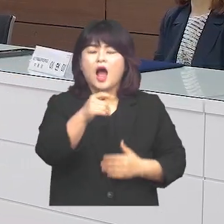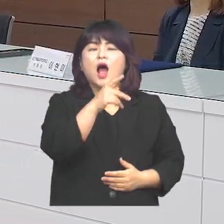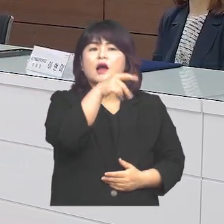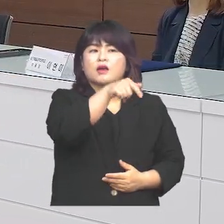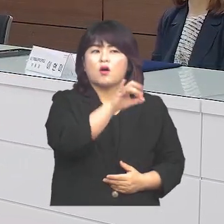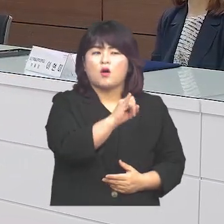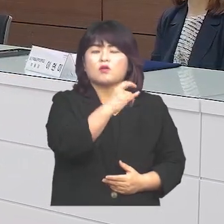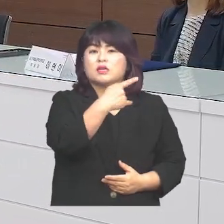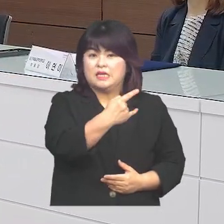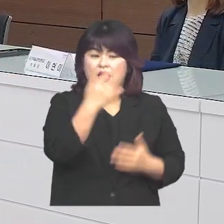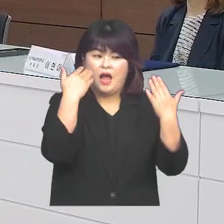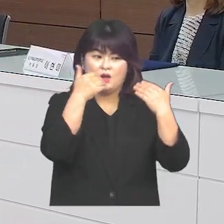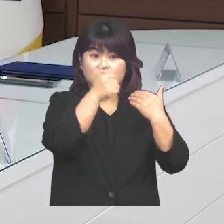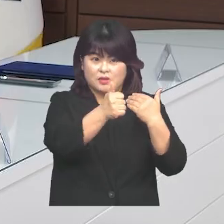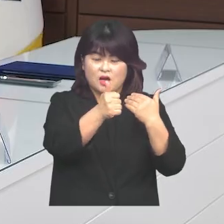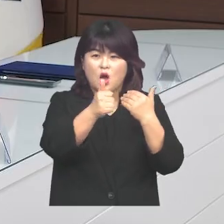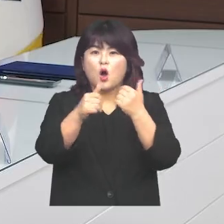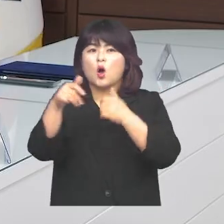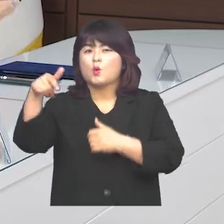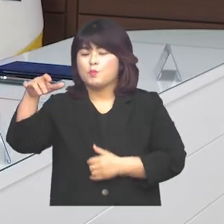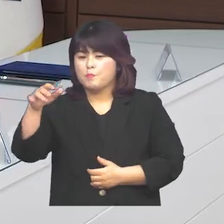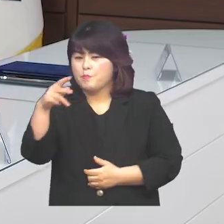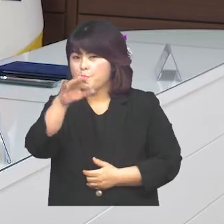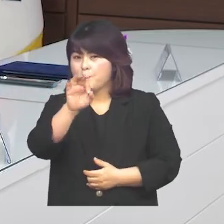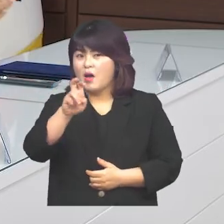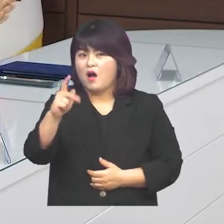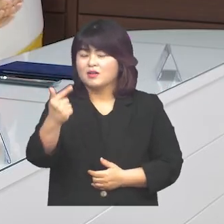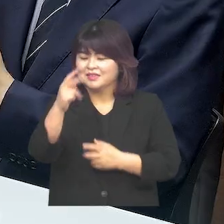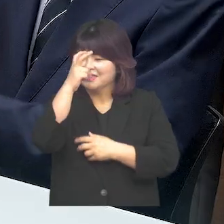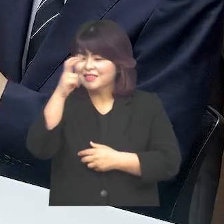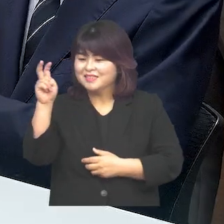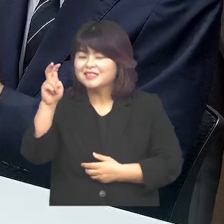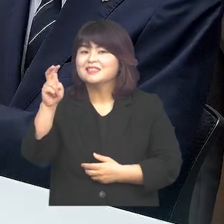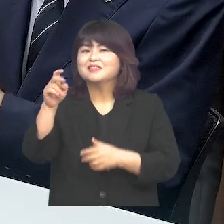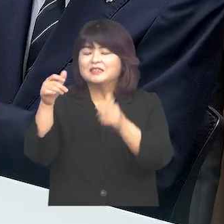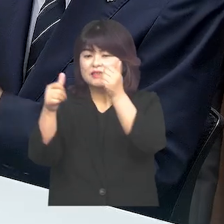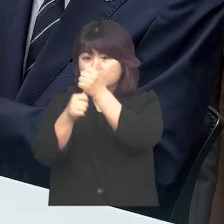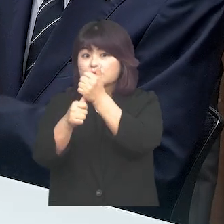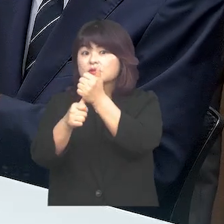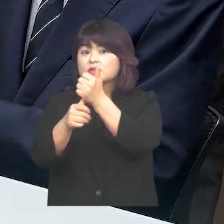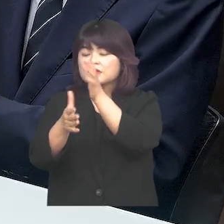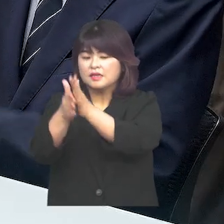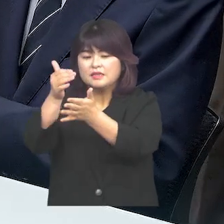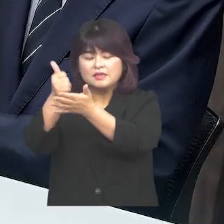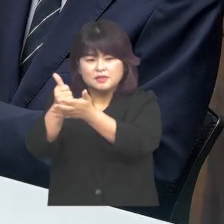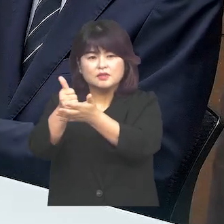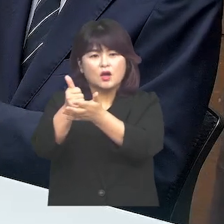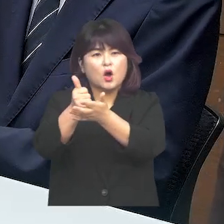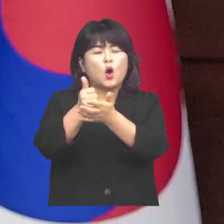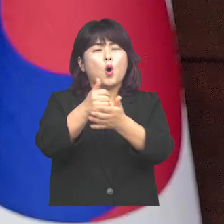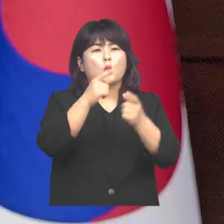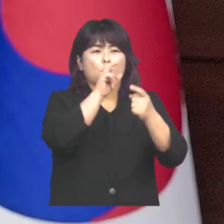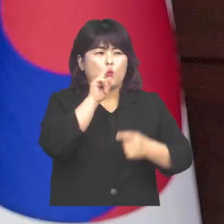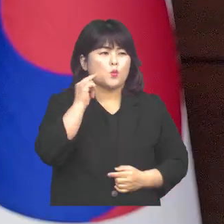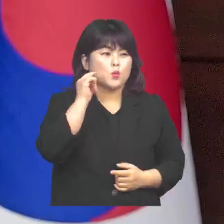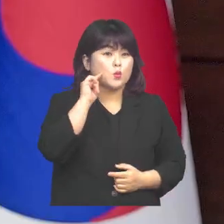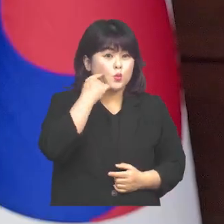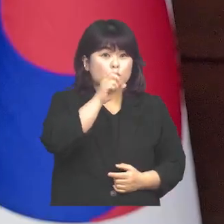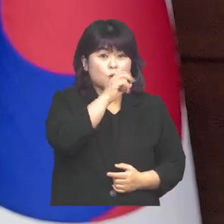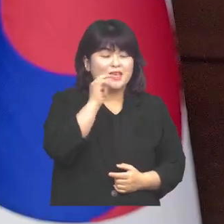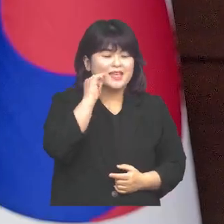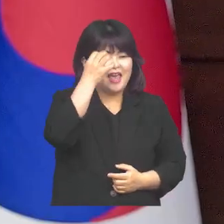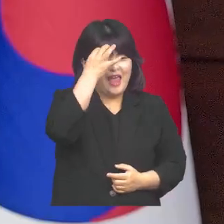경희대 김진상 총장, 단국대 오자섭 부총장, 명지대 이면수 총장, 용인예술과학대 이현미